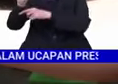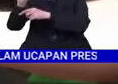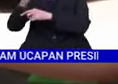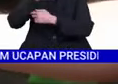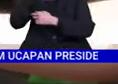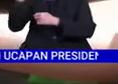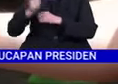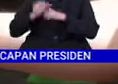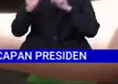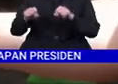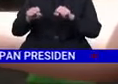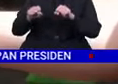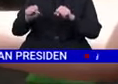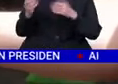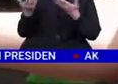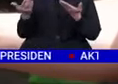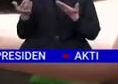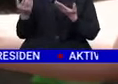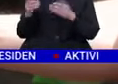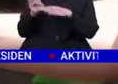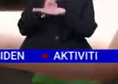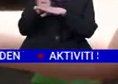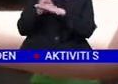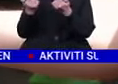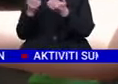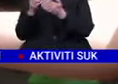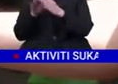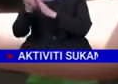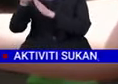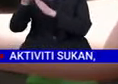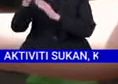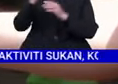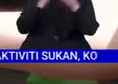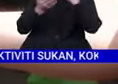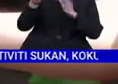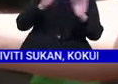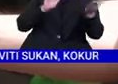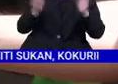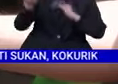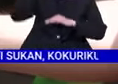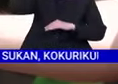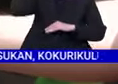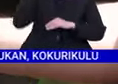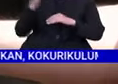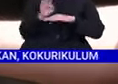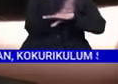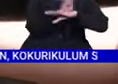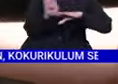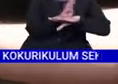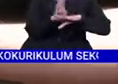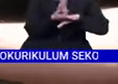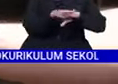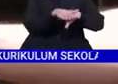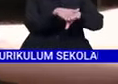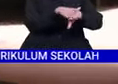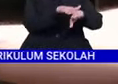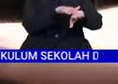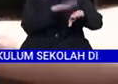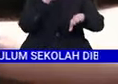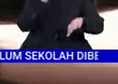boleh berkembanglah mananya daripada dulu kitono kuno ndak buat nego k-pop ulang seluruh